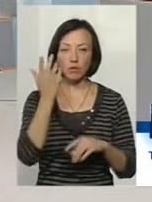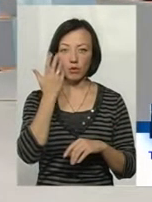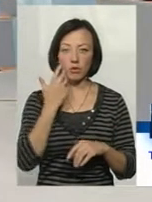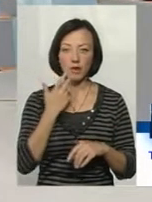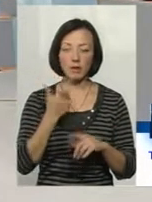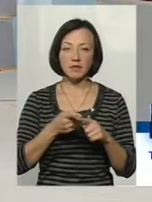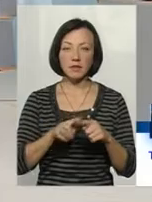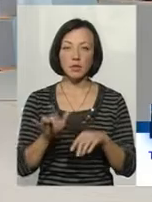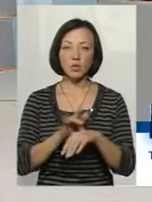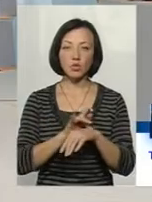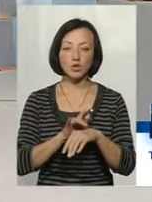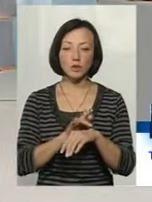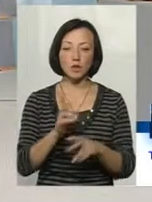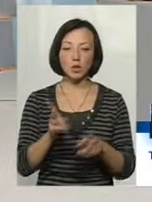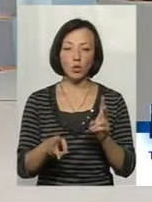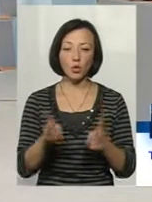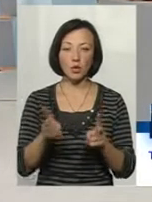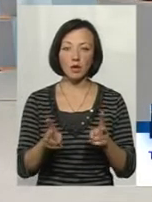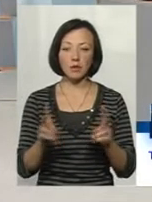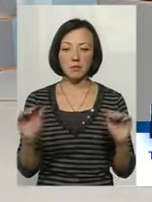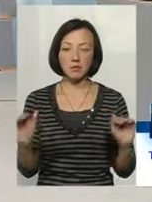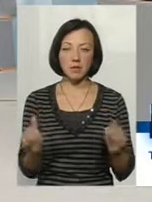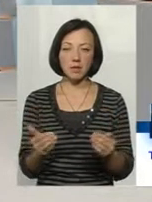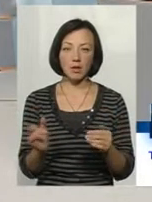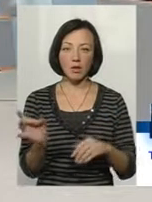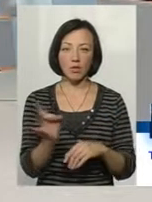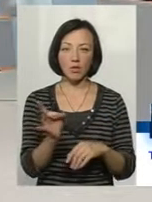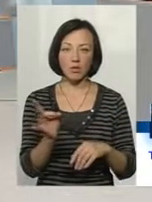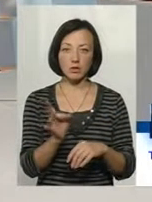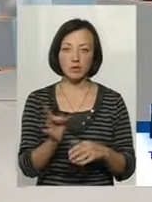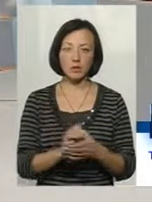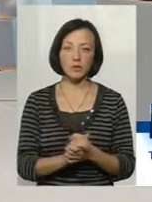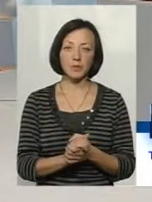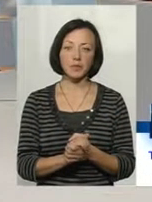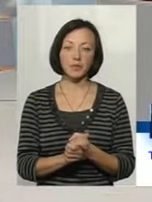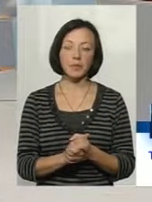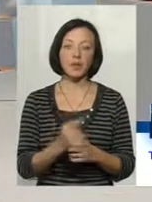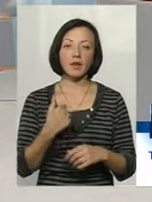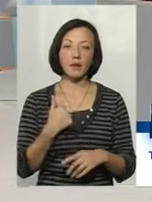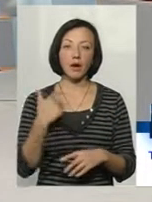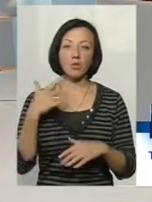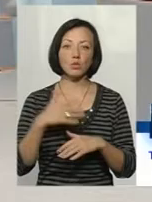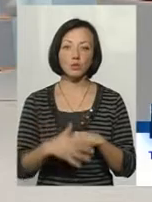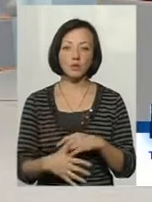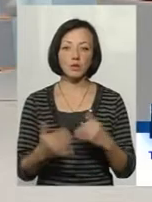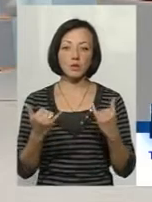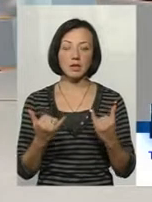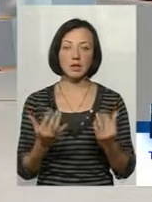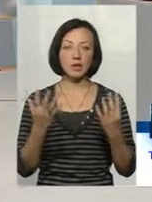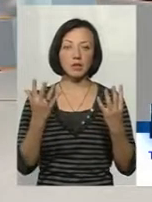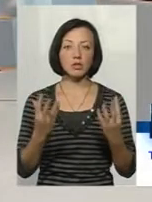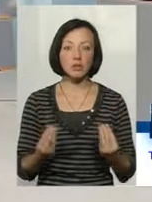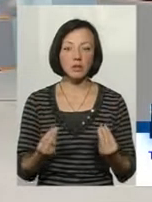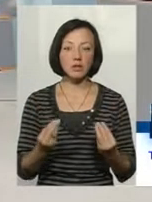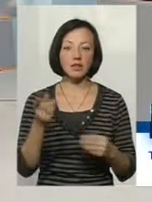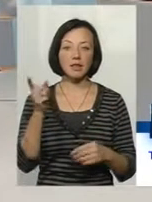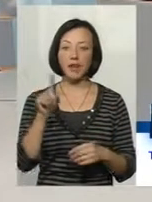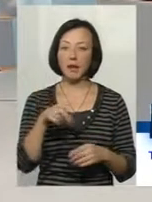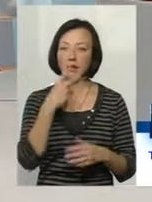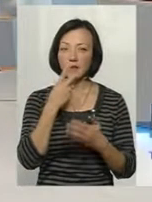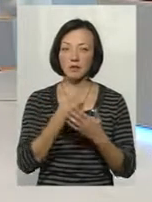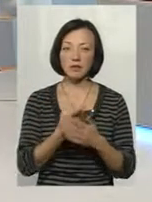тій Хрущівці та кухня дуже невеличкого розміру. Я розумію, що на даний час, навіть не зважаючи на